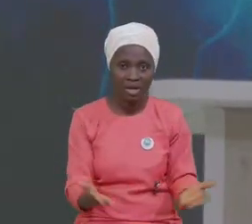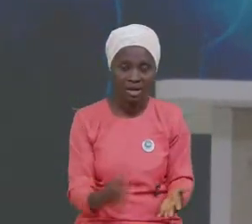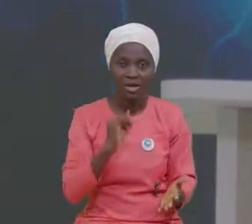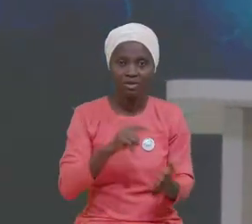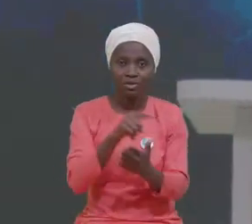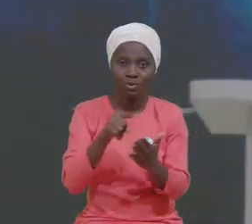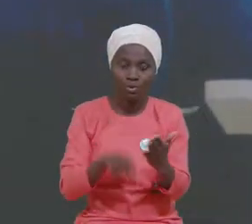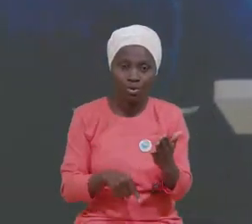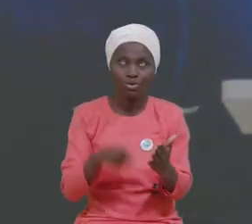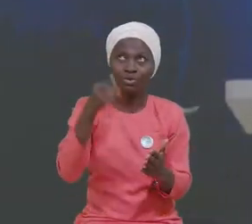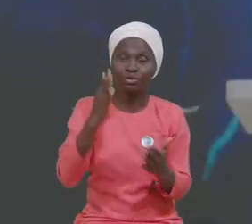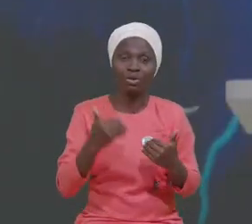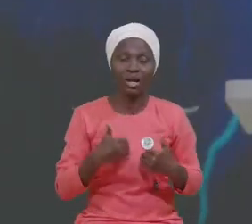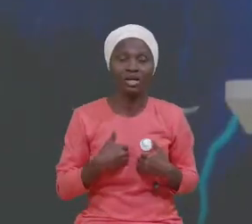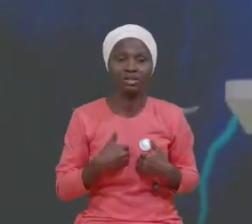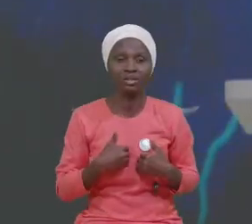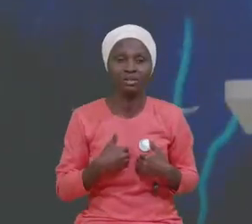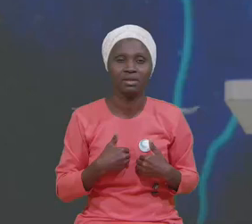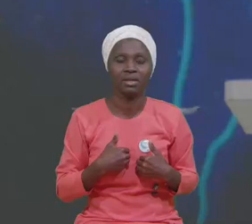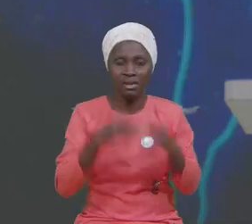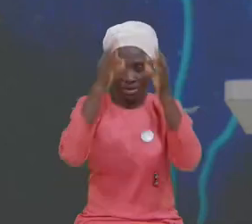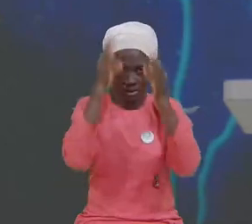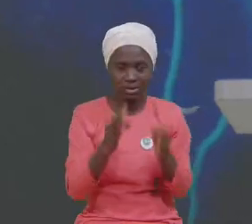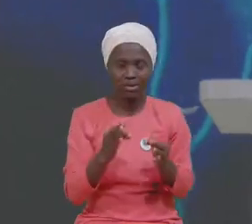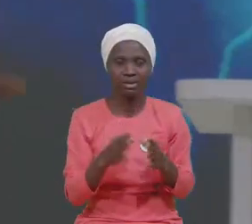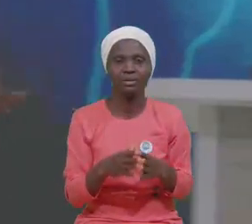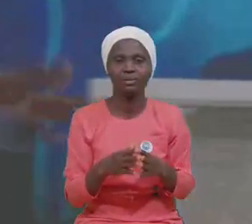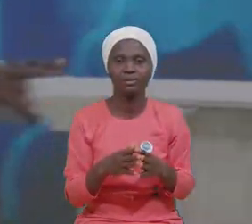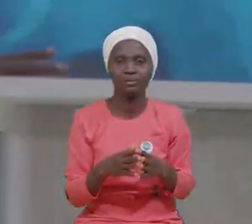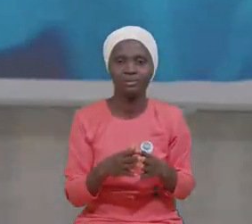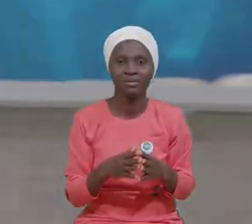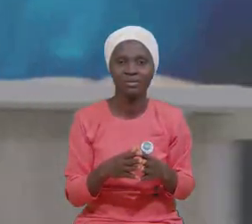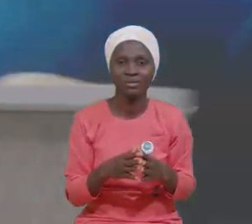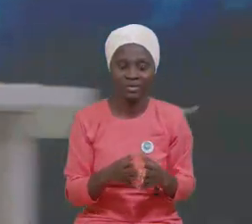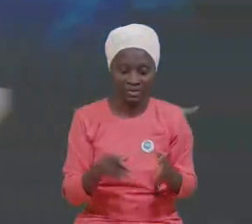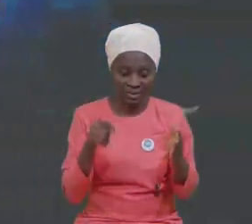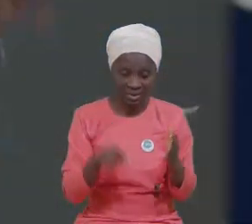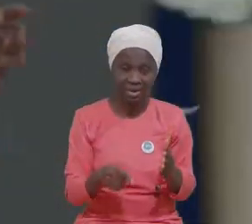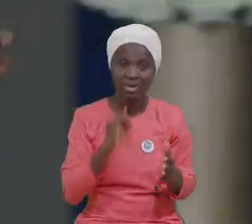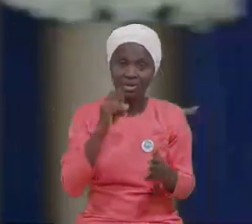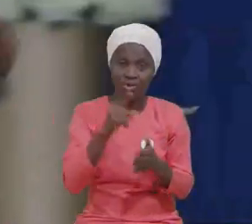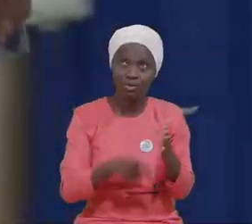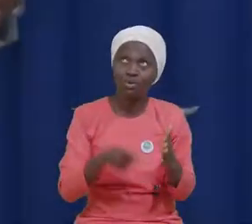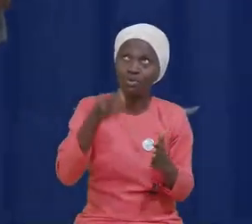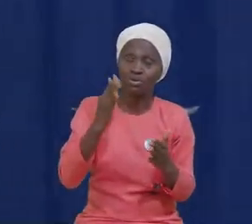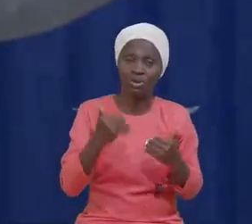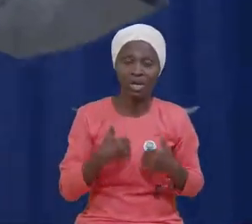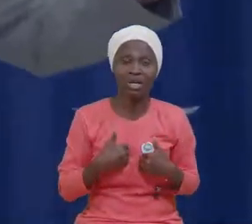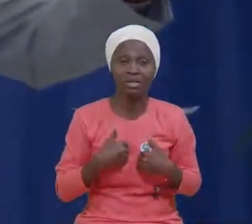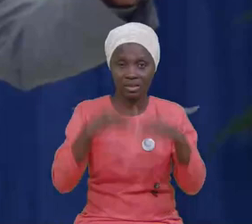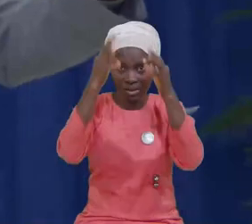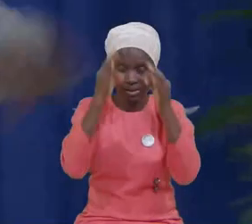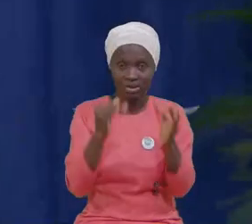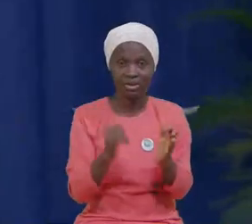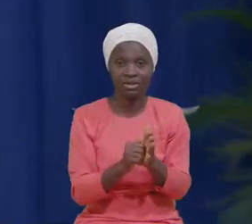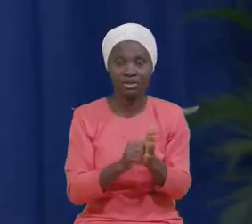décidé de faire avec cette seule vie, la seule vie que tu as. Voici ce que Dieu a décidé, je